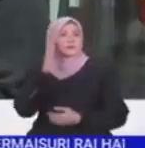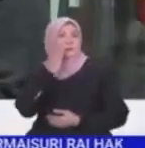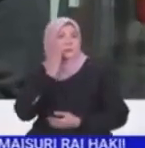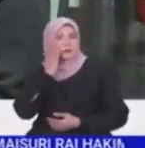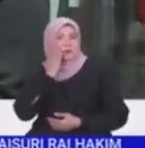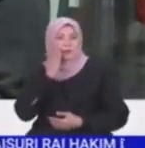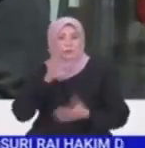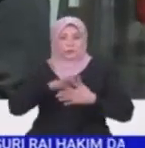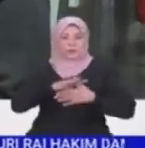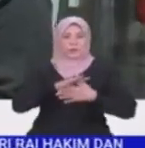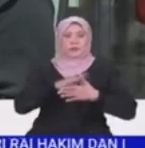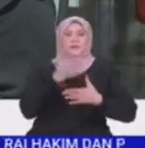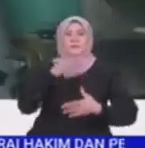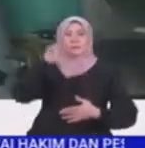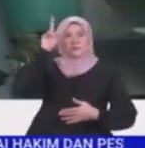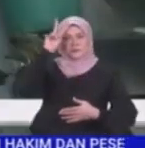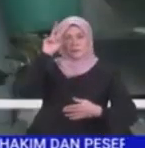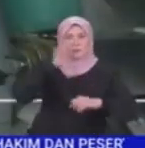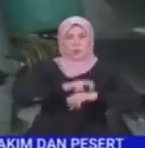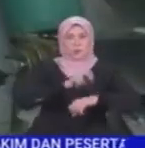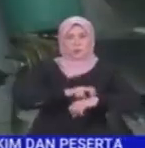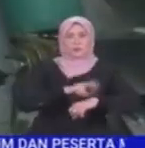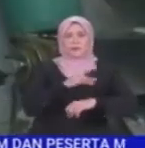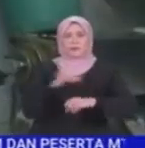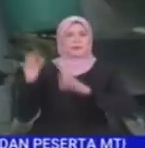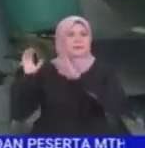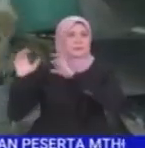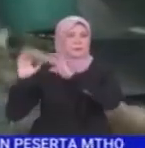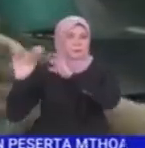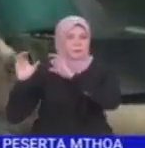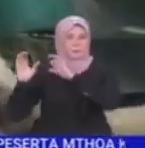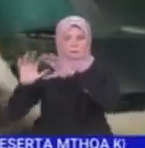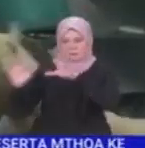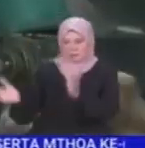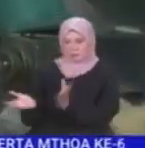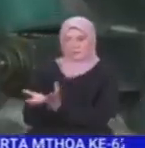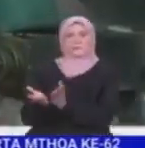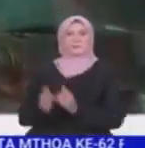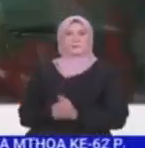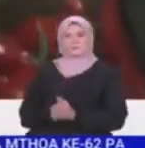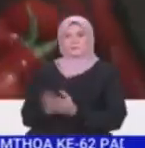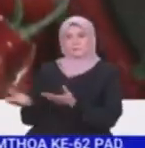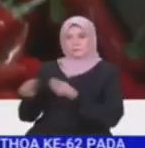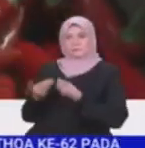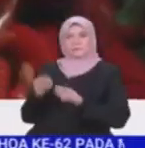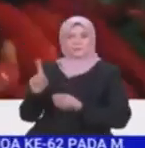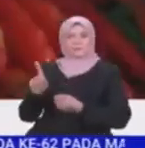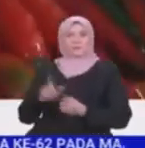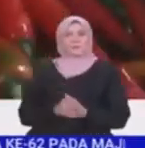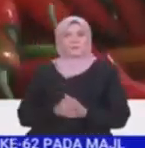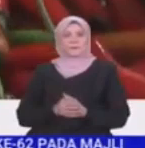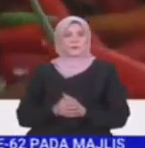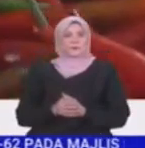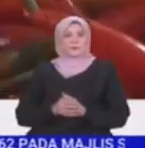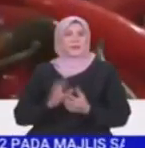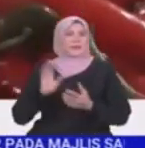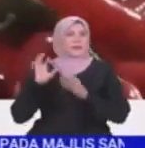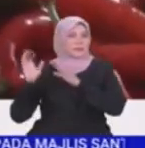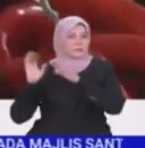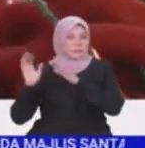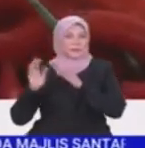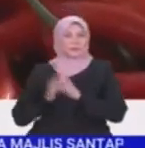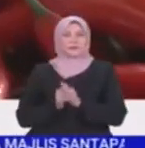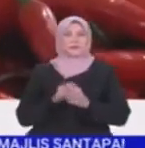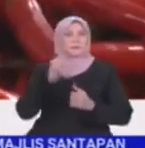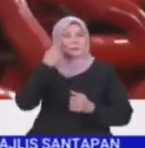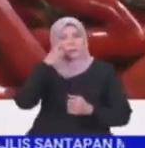kambing biri-biri import bertulang dan kelapa biji. Bos, kasih satu. Selain kelapa parut, cili merah,